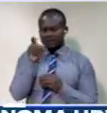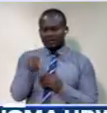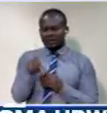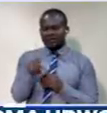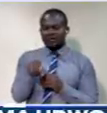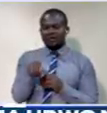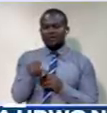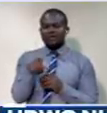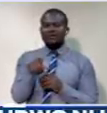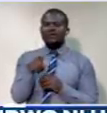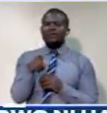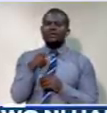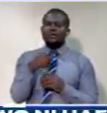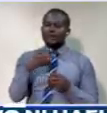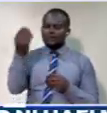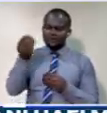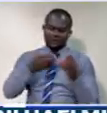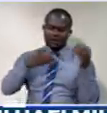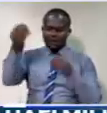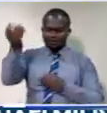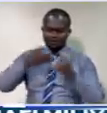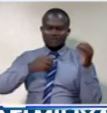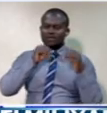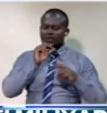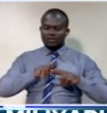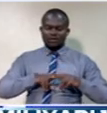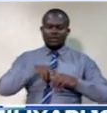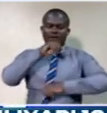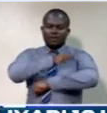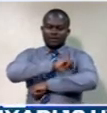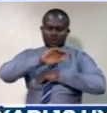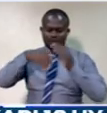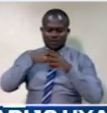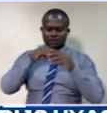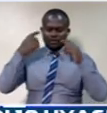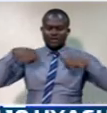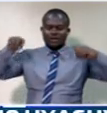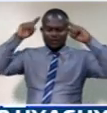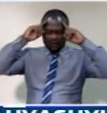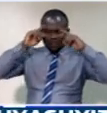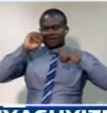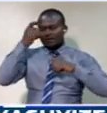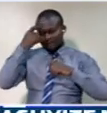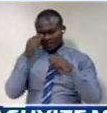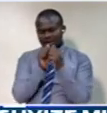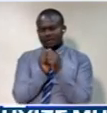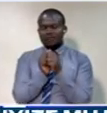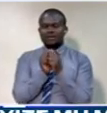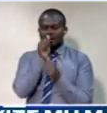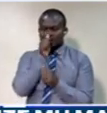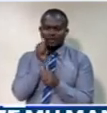bakeneye batahana take away. Amashuri yose harimo na za kaminuza yaba ya leta ndetse